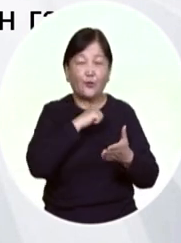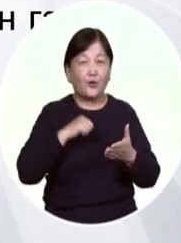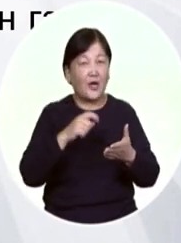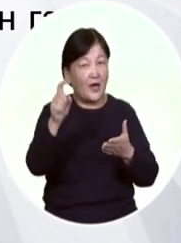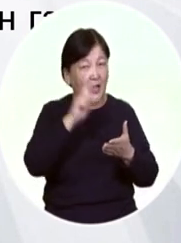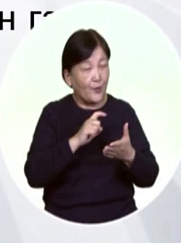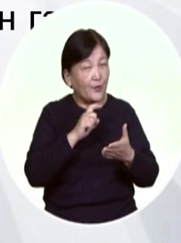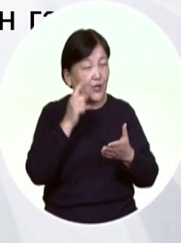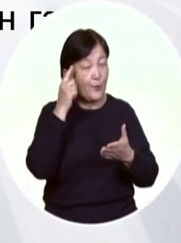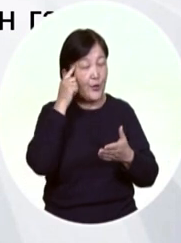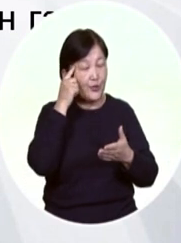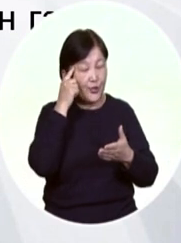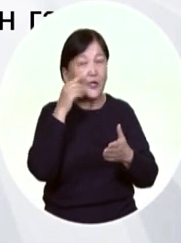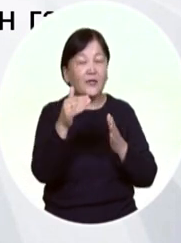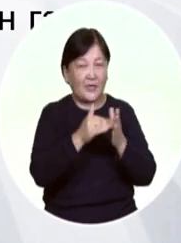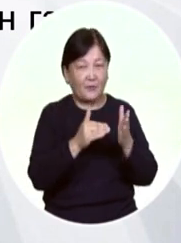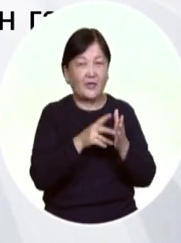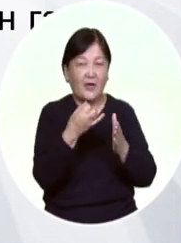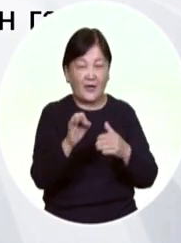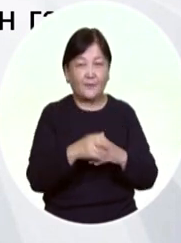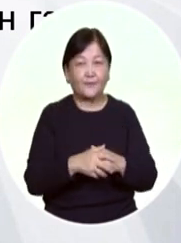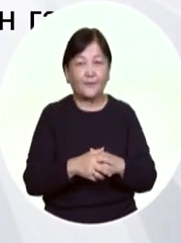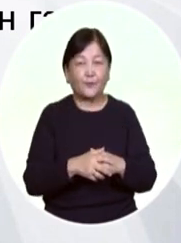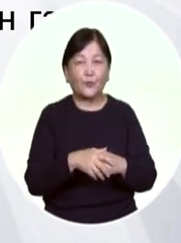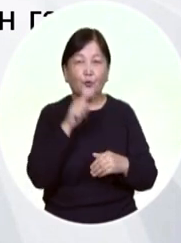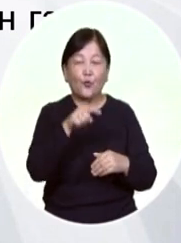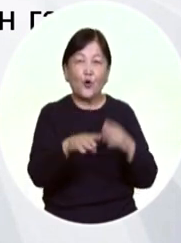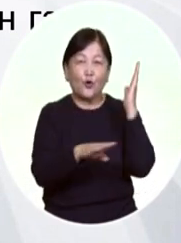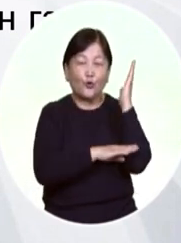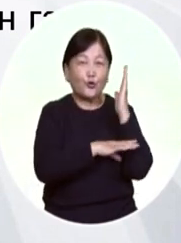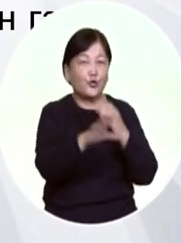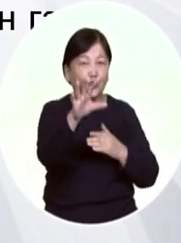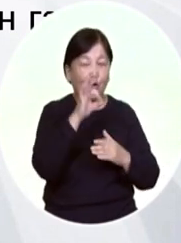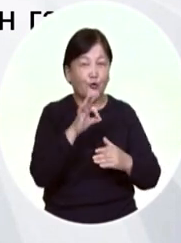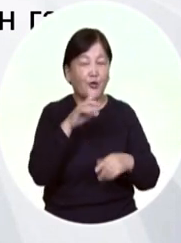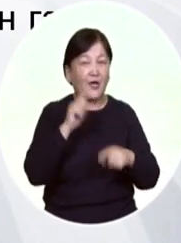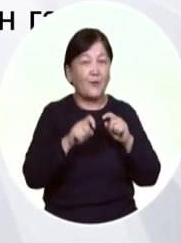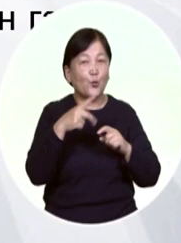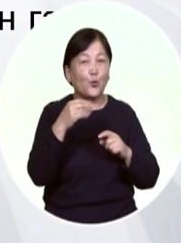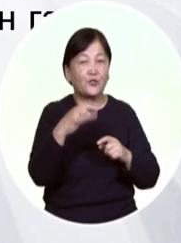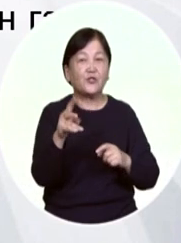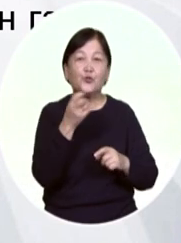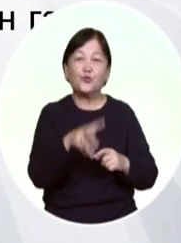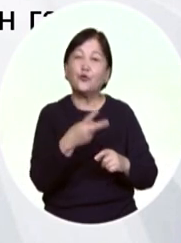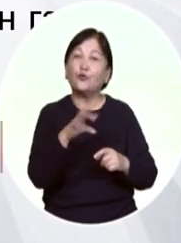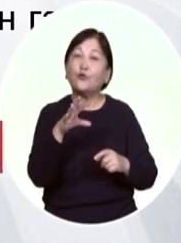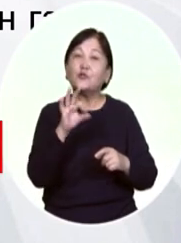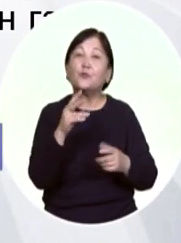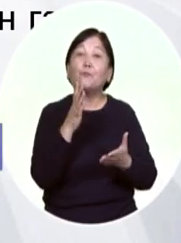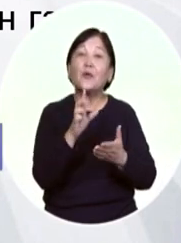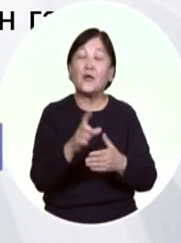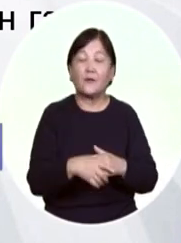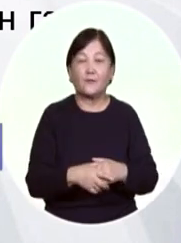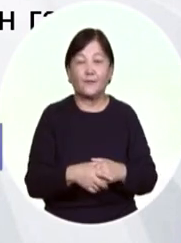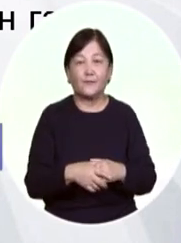үндслэлээ тайлбарлаад бодоорой. Тухайн хэлбэрийг сонгоход ямар хүчин зүйл нөлөөлсөн гэж бодож байна уу?